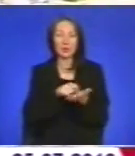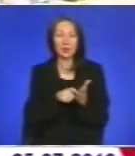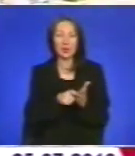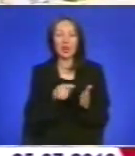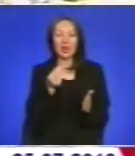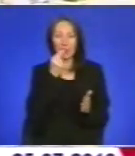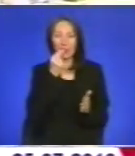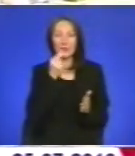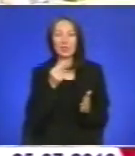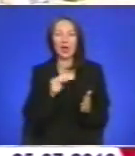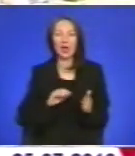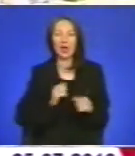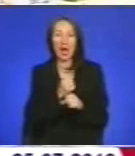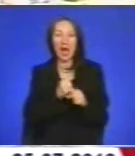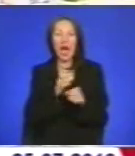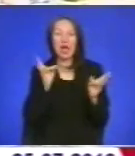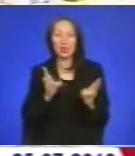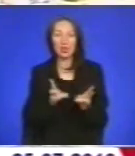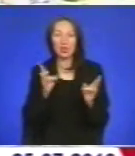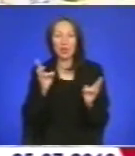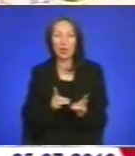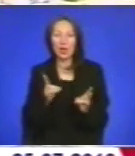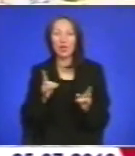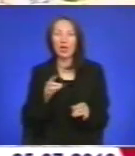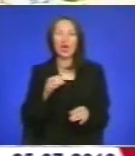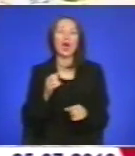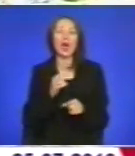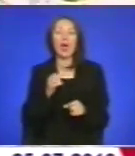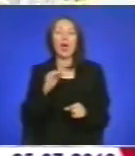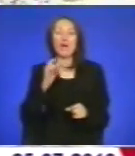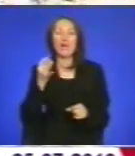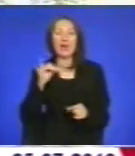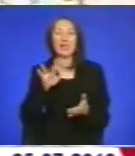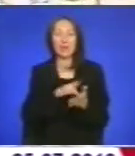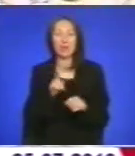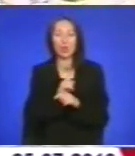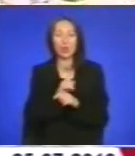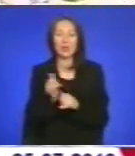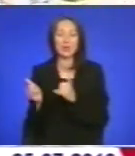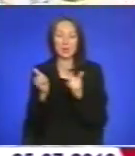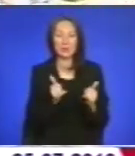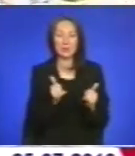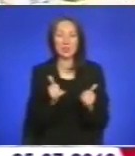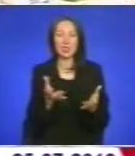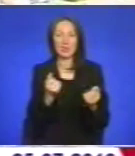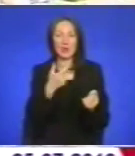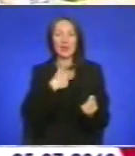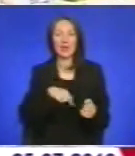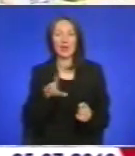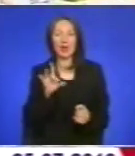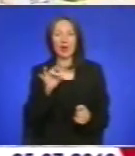місті Тернопіль, ресторані. Забезпечення цього взяв на себе Роман Заставний,